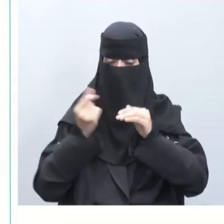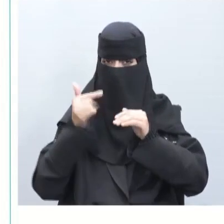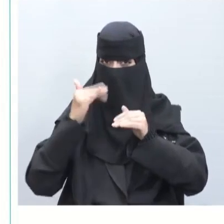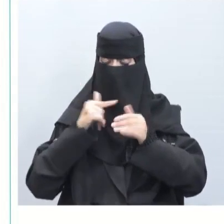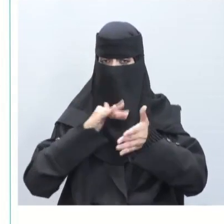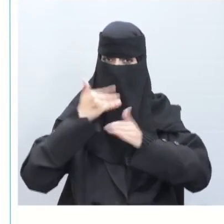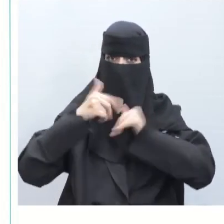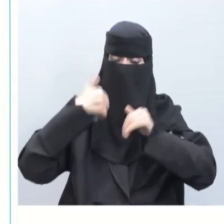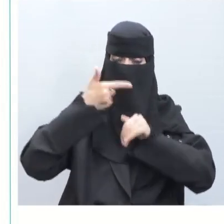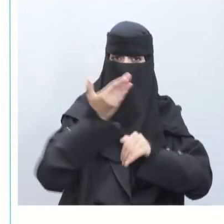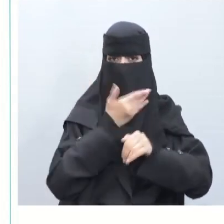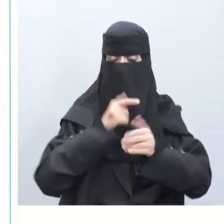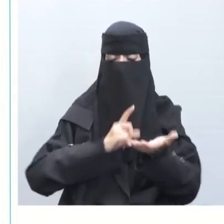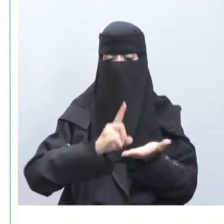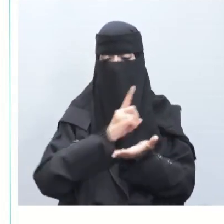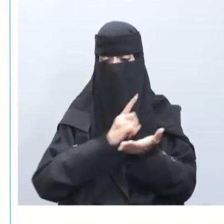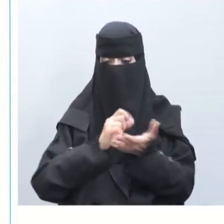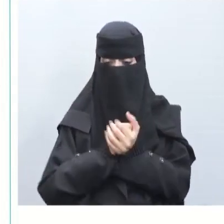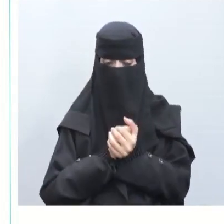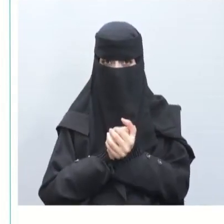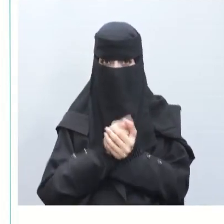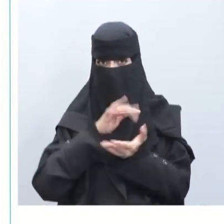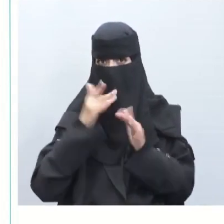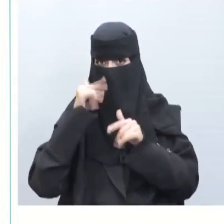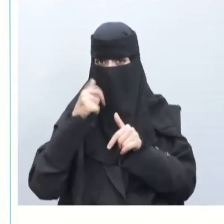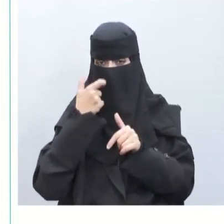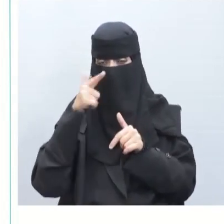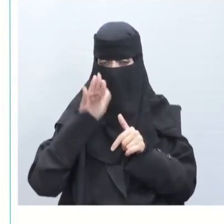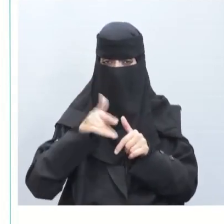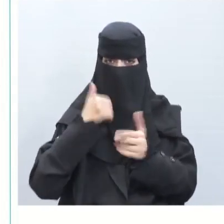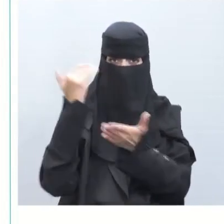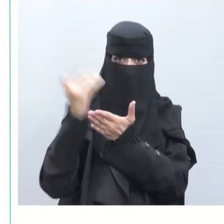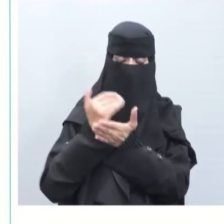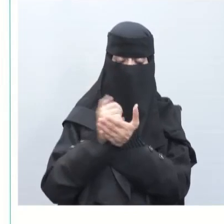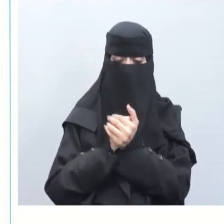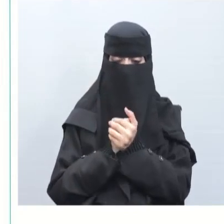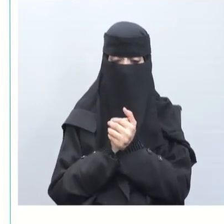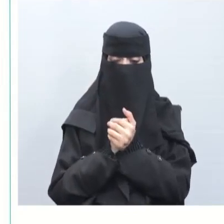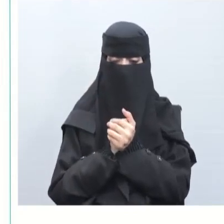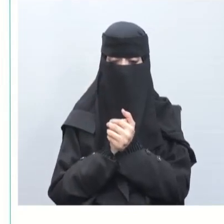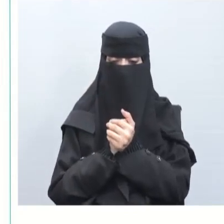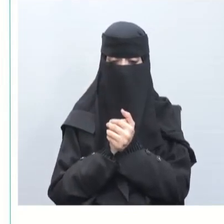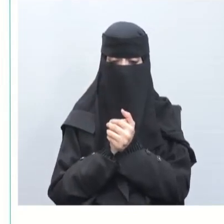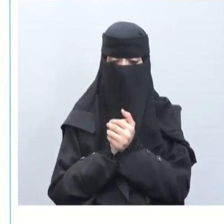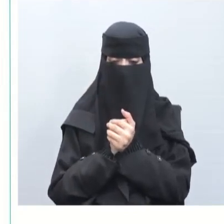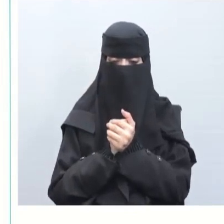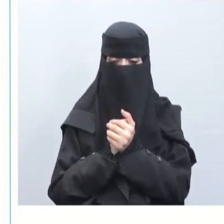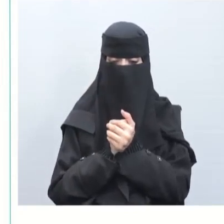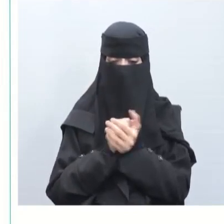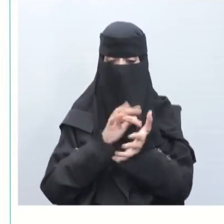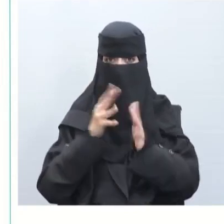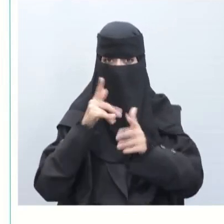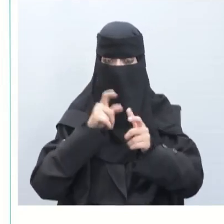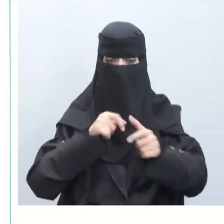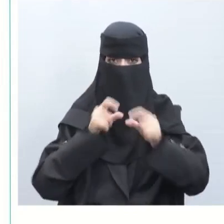وبالتالي سنؤ على البيئه اذا نظرنا من حيث المنظور الاقتصادي او المسائل متعلقه